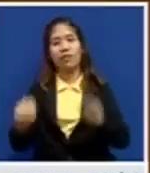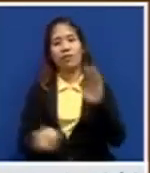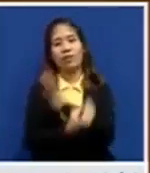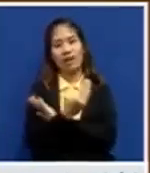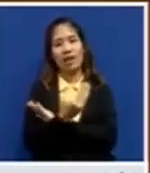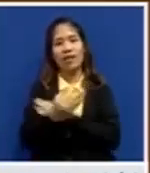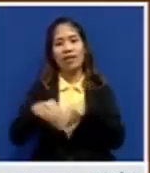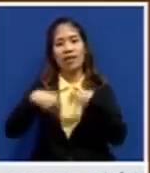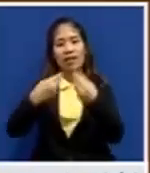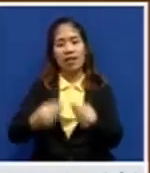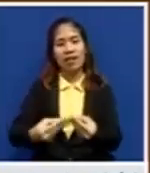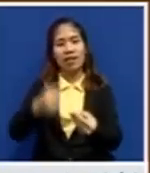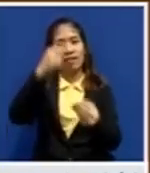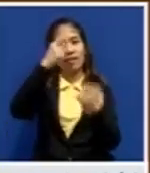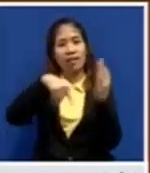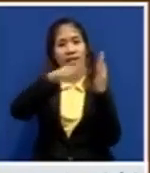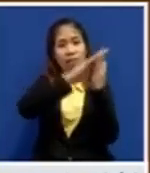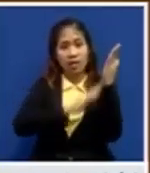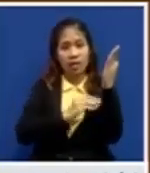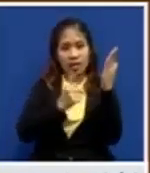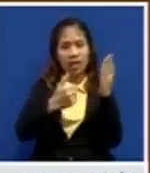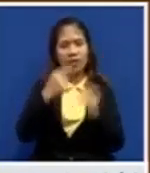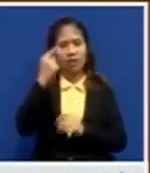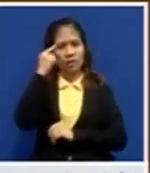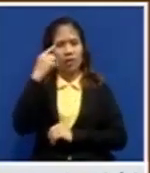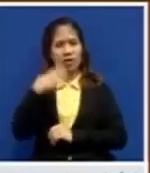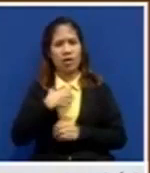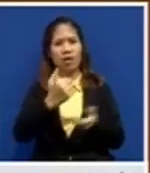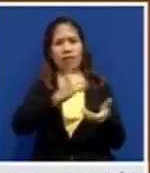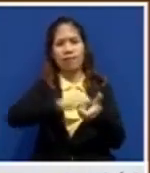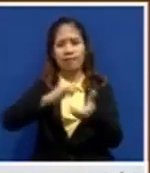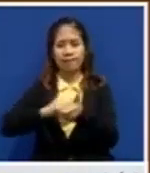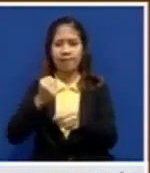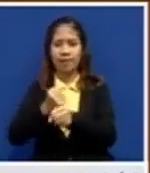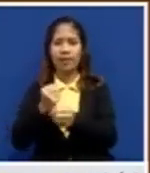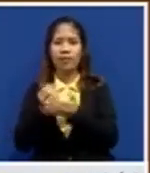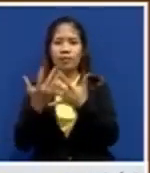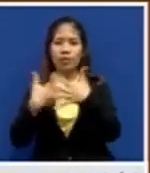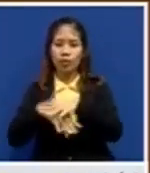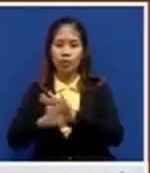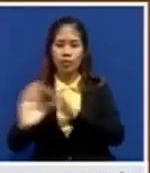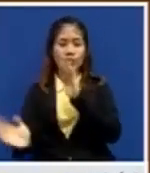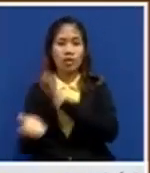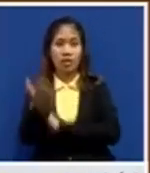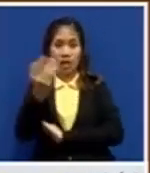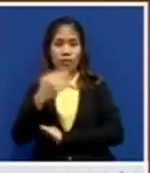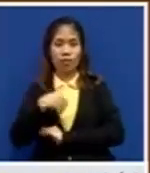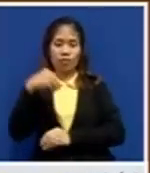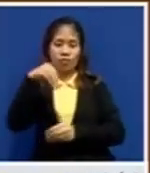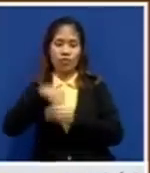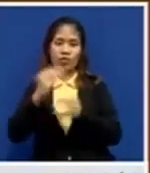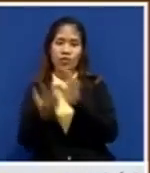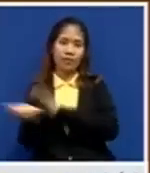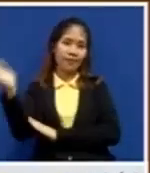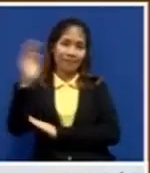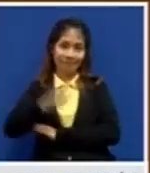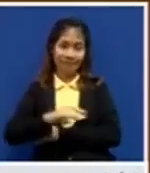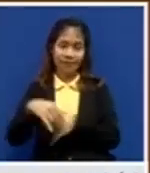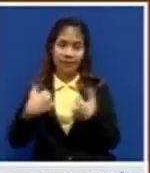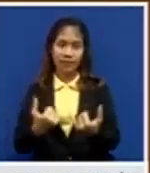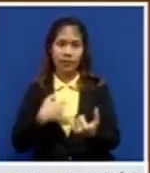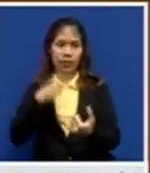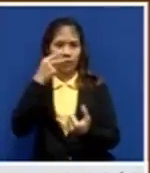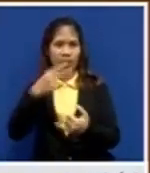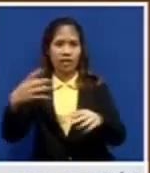ให้กับบ้านเมืองได้มันก็น่าจะทำร่วมกันเมื่อเช้านี้สิ่งที่ผมดีใจนะผมฟังมาทั้งวันเนี่ยนะครับผมเห็น